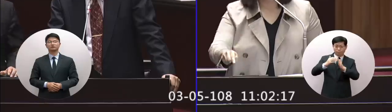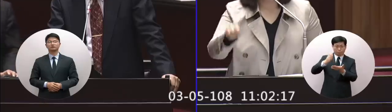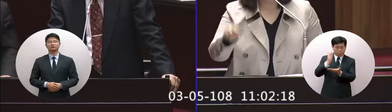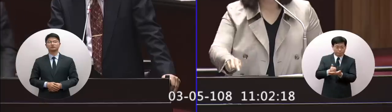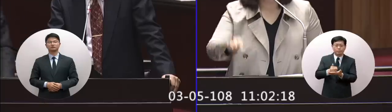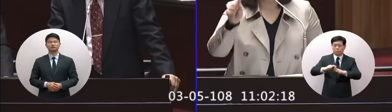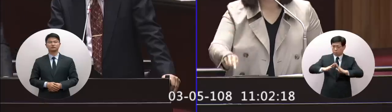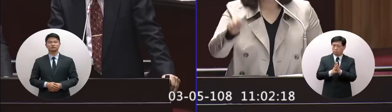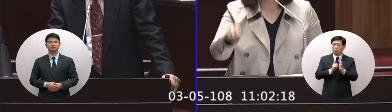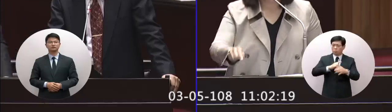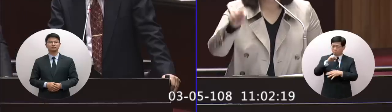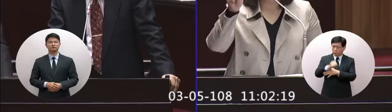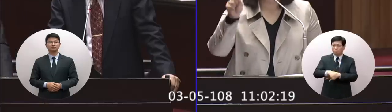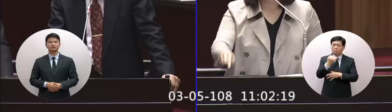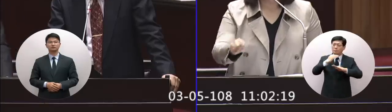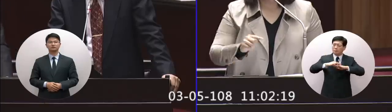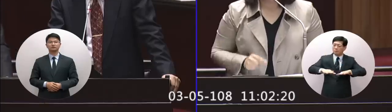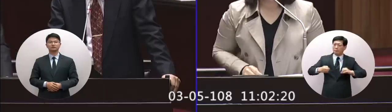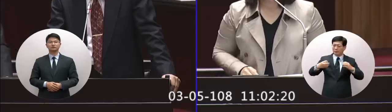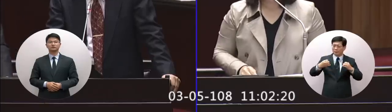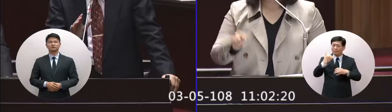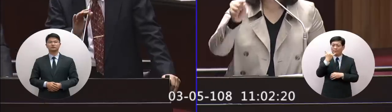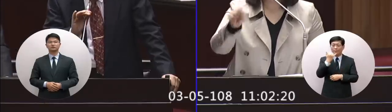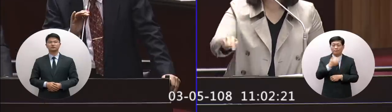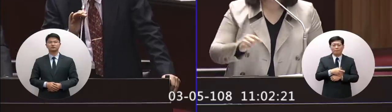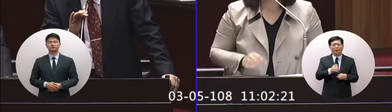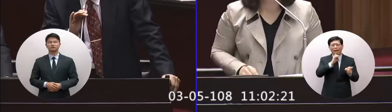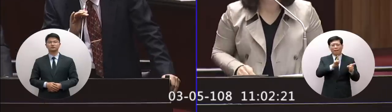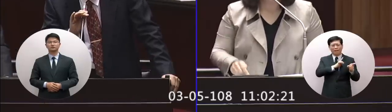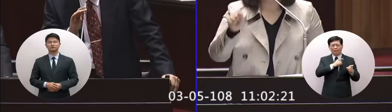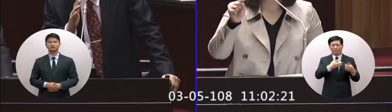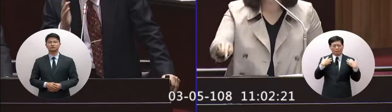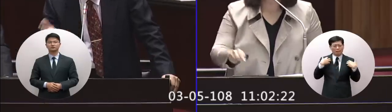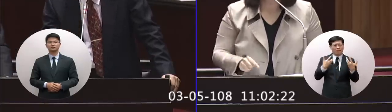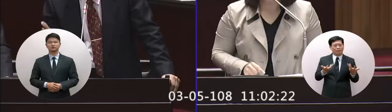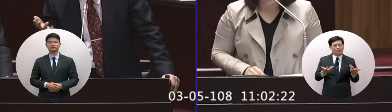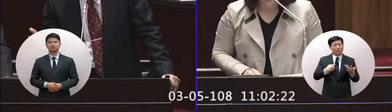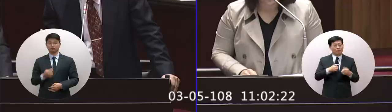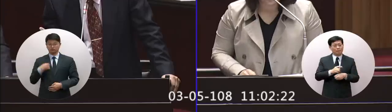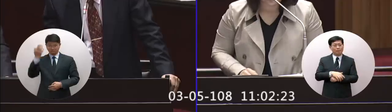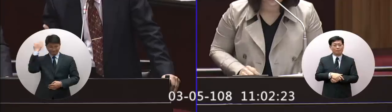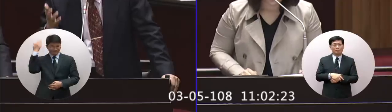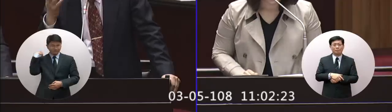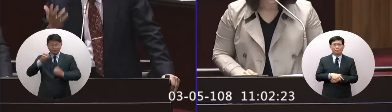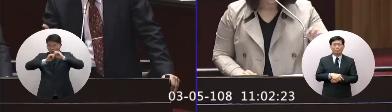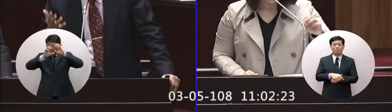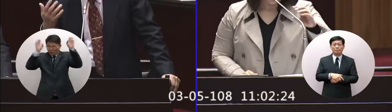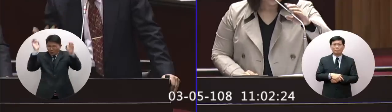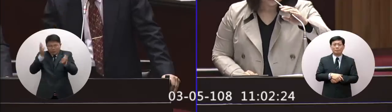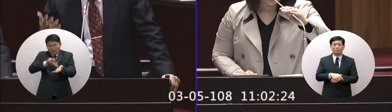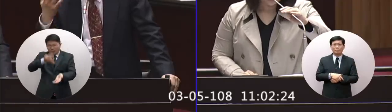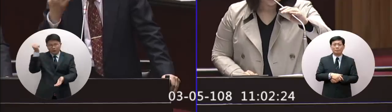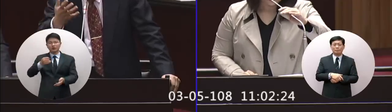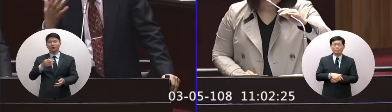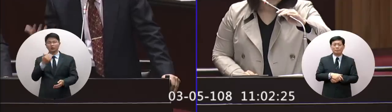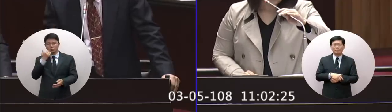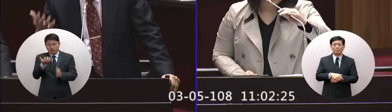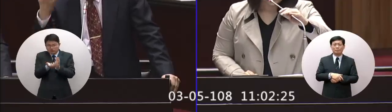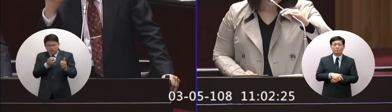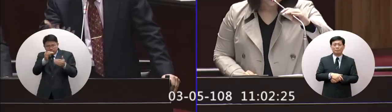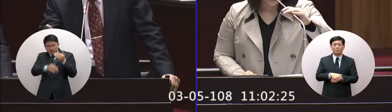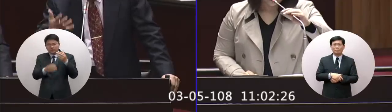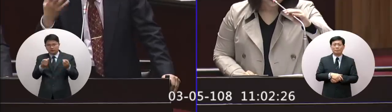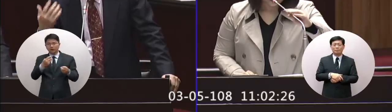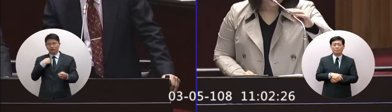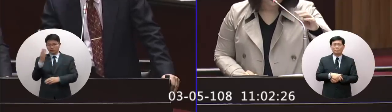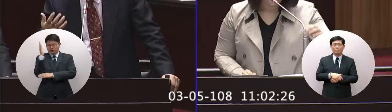犯台，我就愿意冷静下来跟你谈啊。这个是你的工作啊，你的态度啊。 过去也一再呼吁，不设前提，政府对